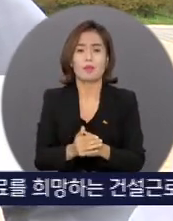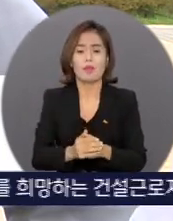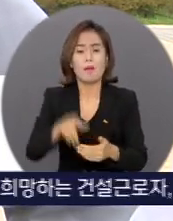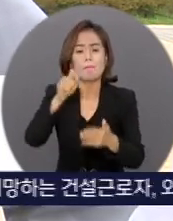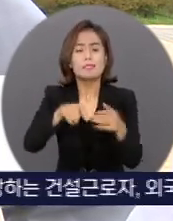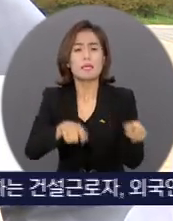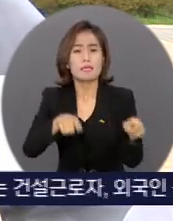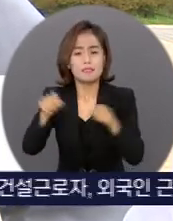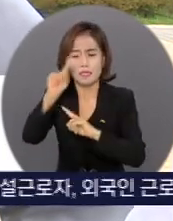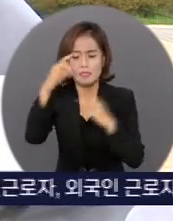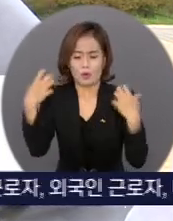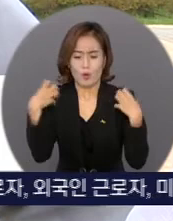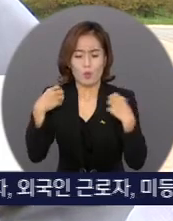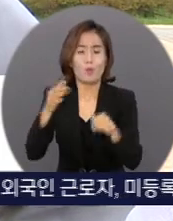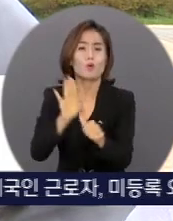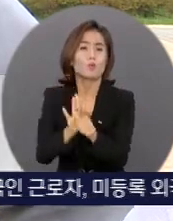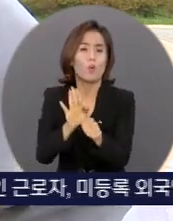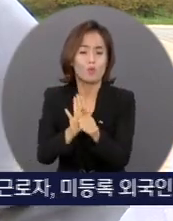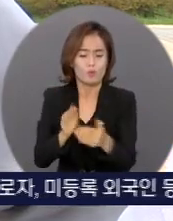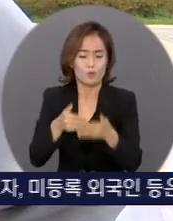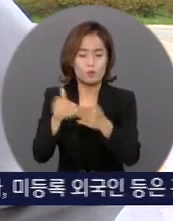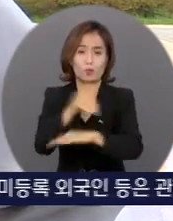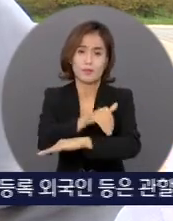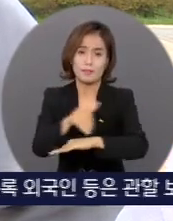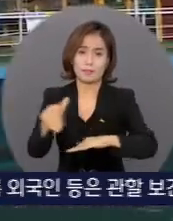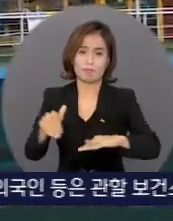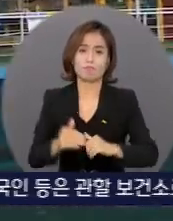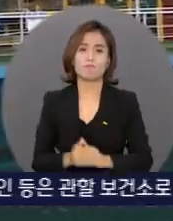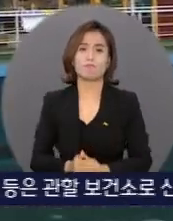연장 등 정부의 지원을 요청할 계획입니다.